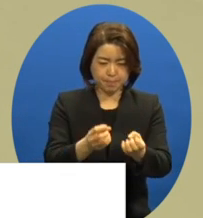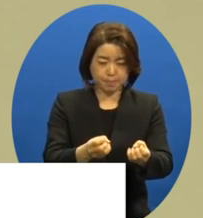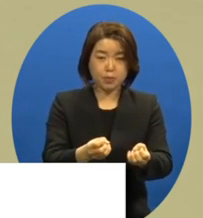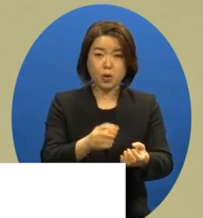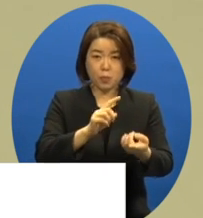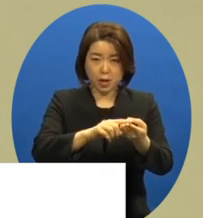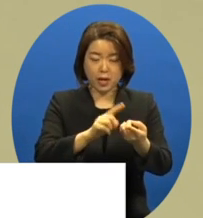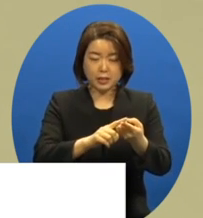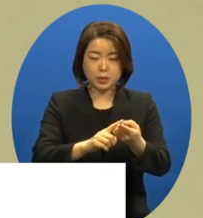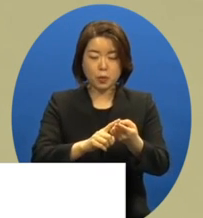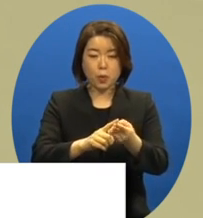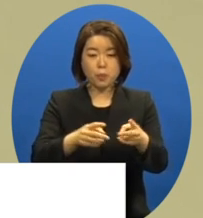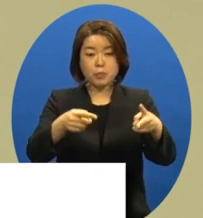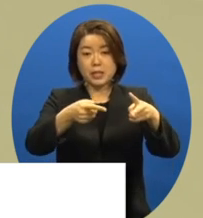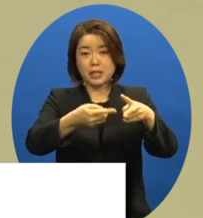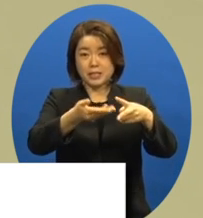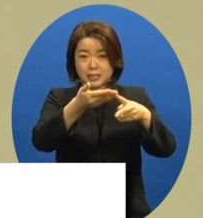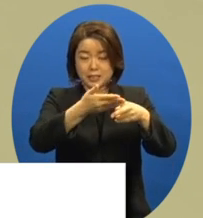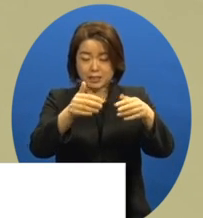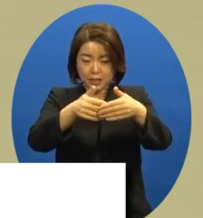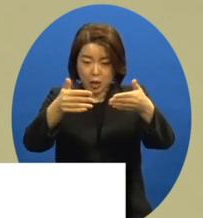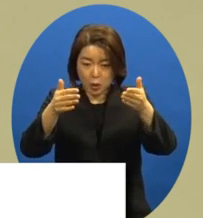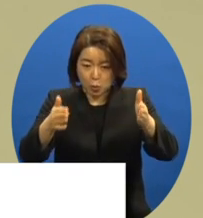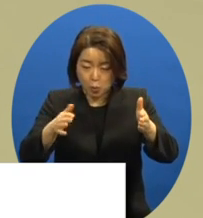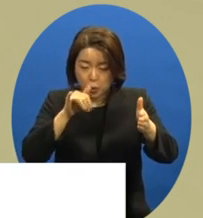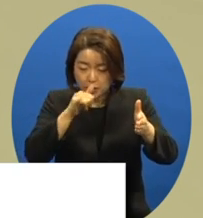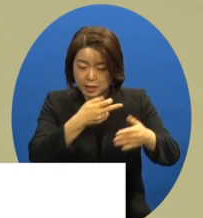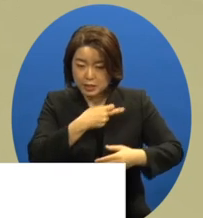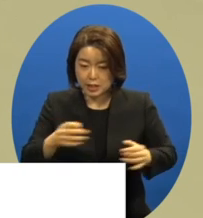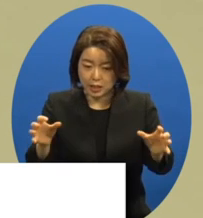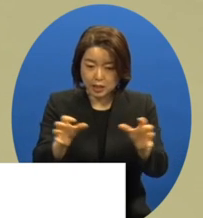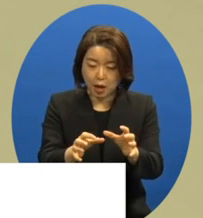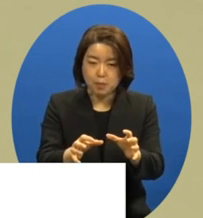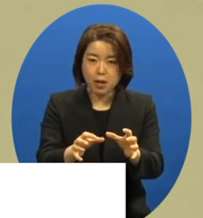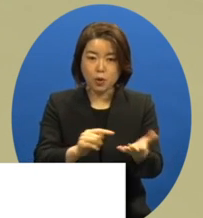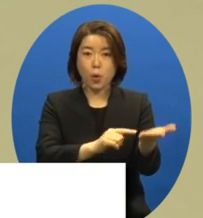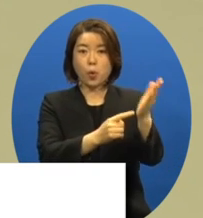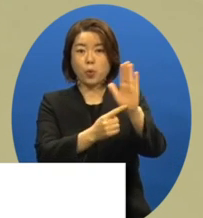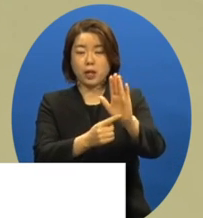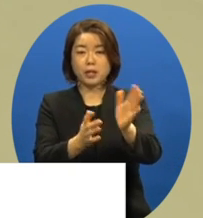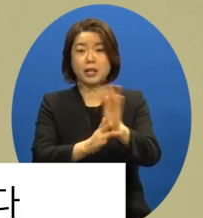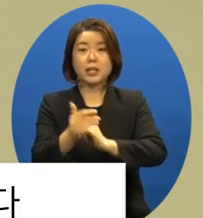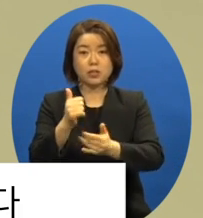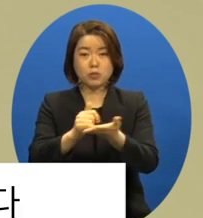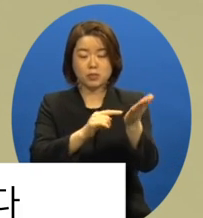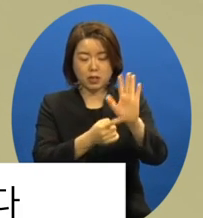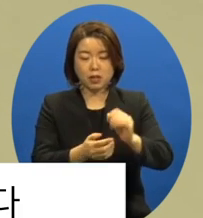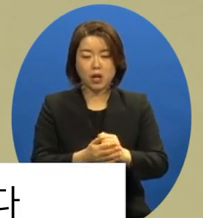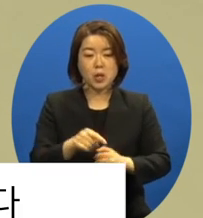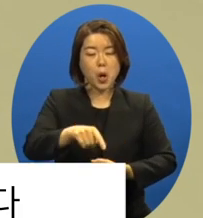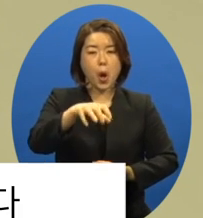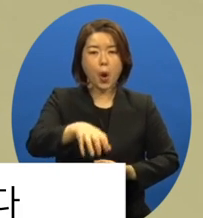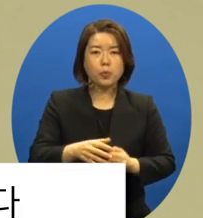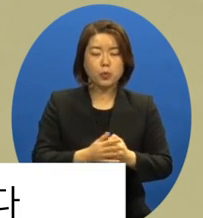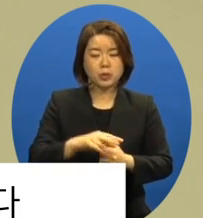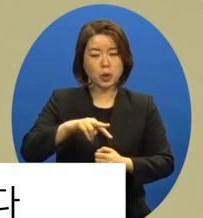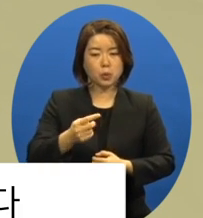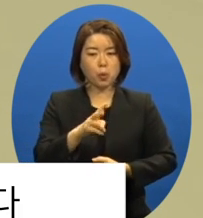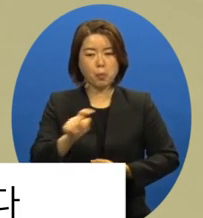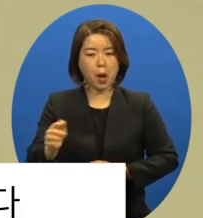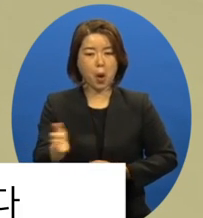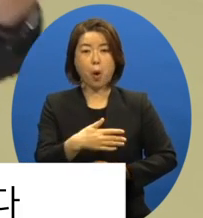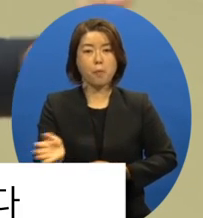마가다락방에 있었던 제자들에게 나타나셨습니다. 근데 그 자리에 도마는 없었습니다. 아마 도마는 많이 낙심을